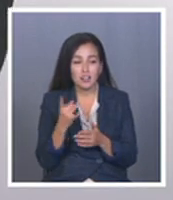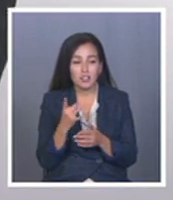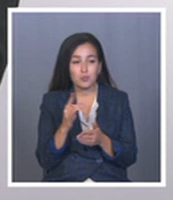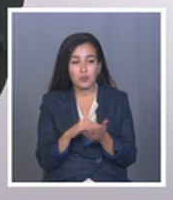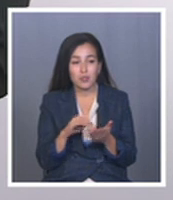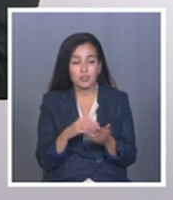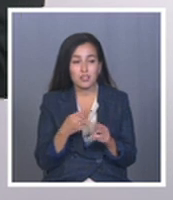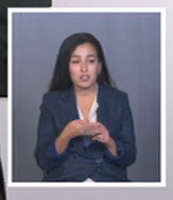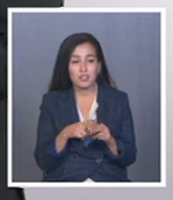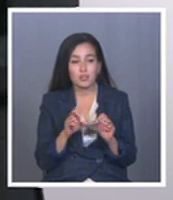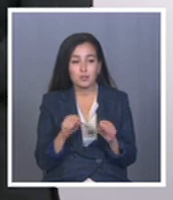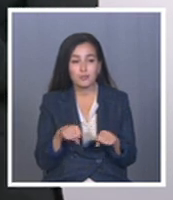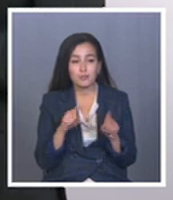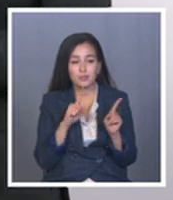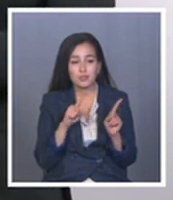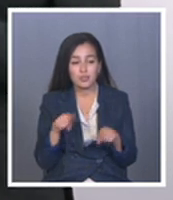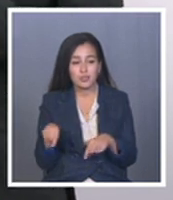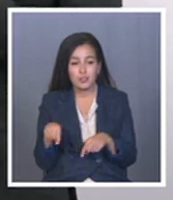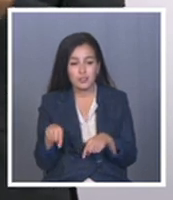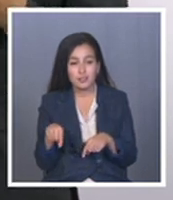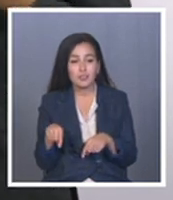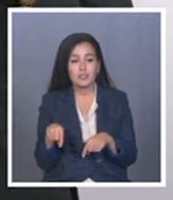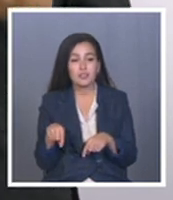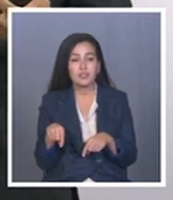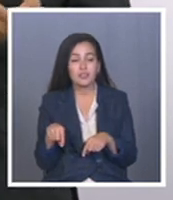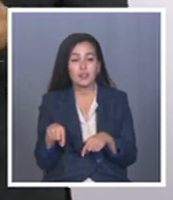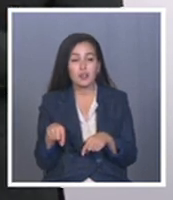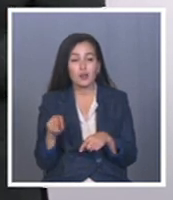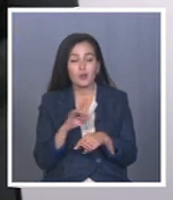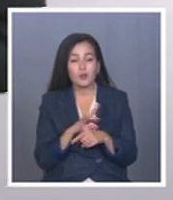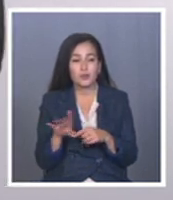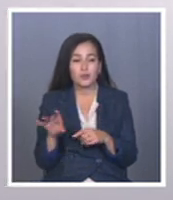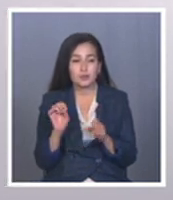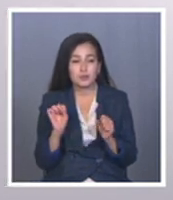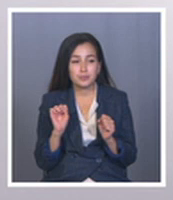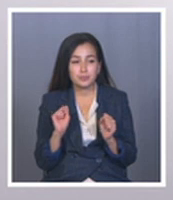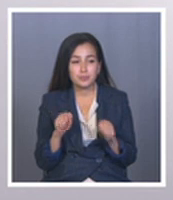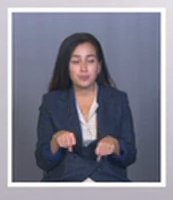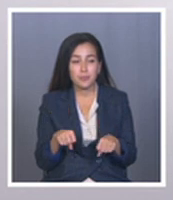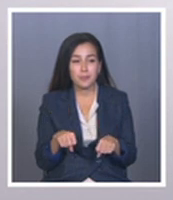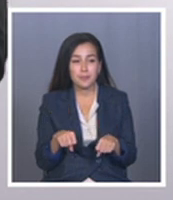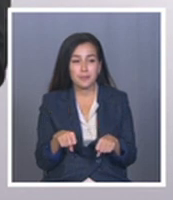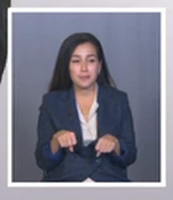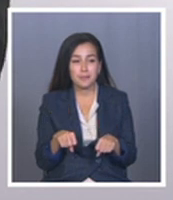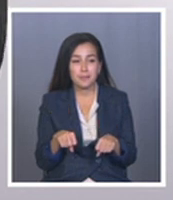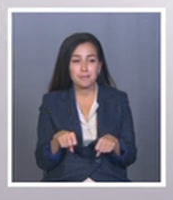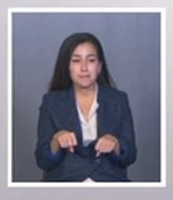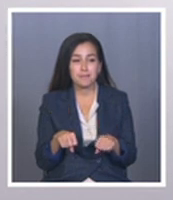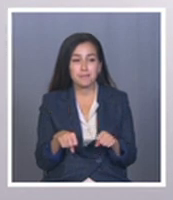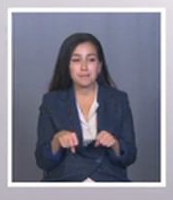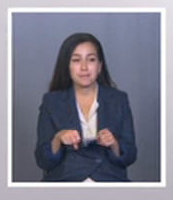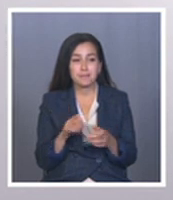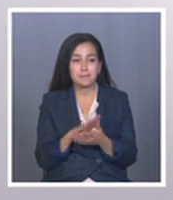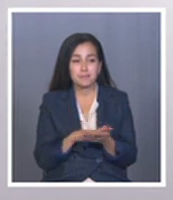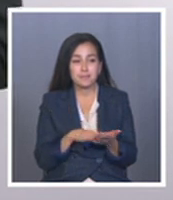плюс 1 рет b бөлінген а. Демек 1 b бөлінген а мына минус 2 b бөлінген а-дан азайтылады. Яғни минус